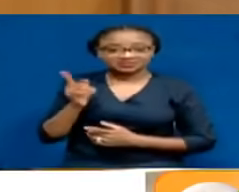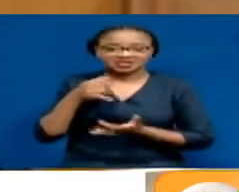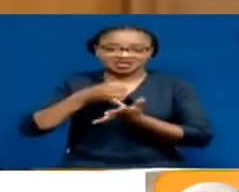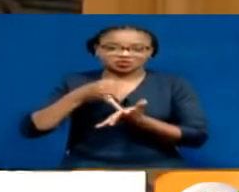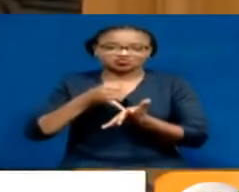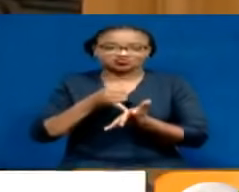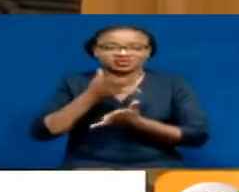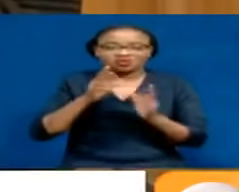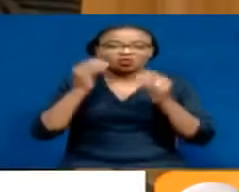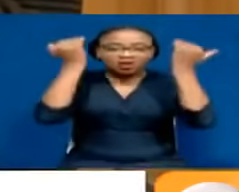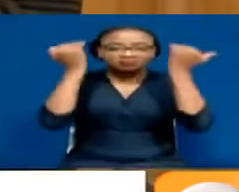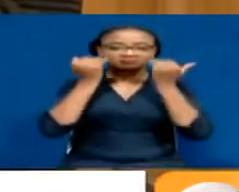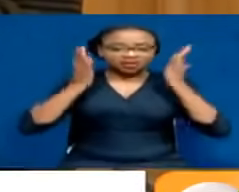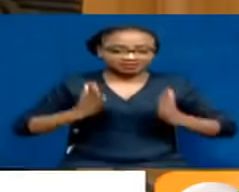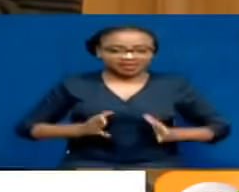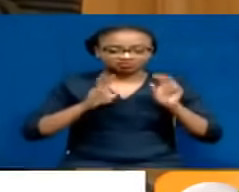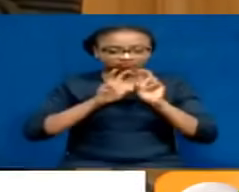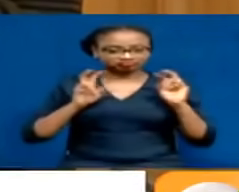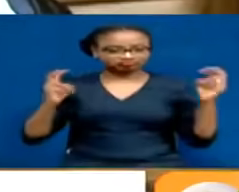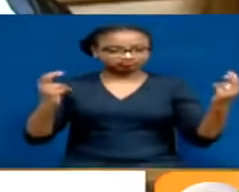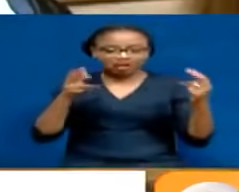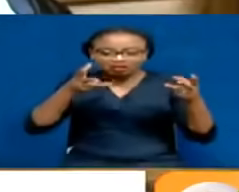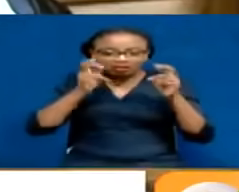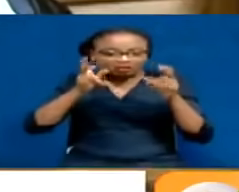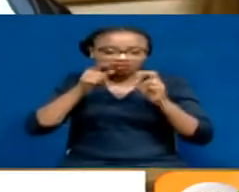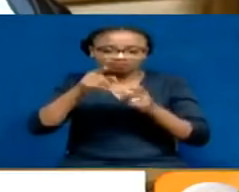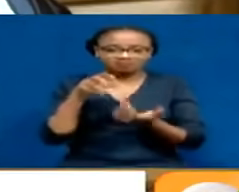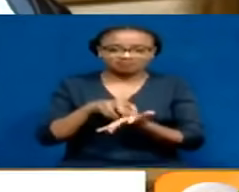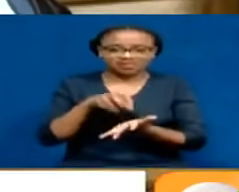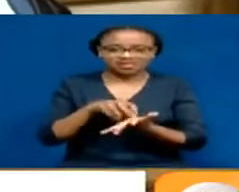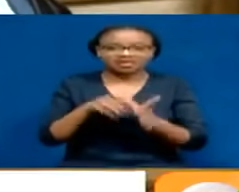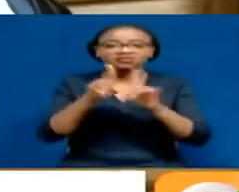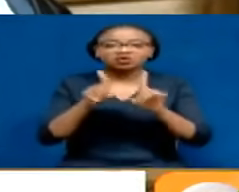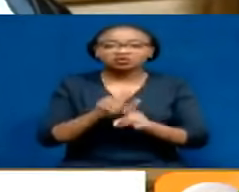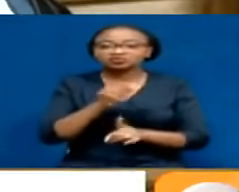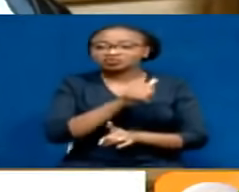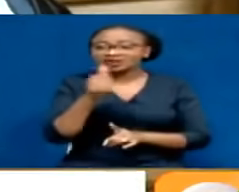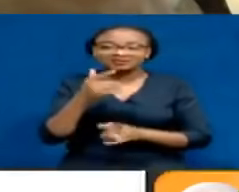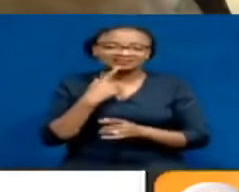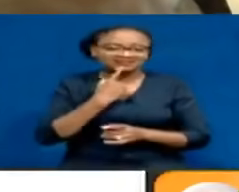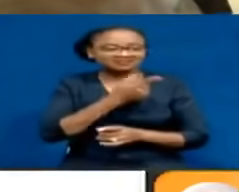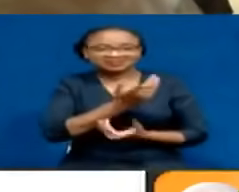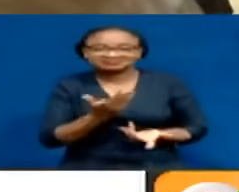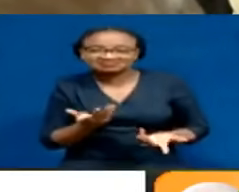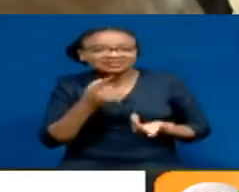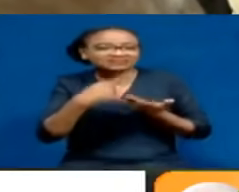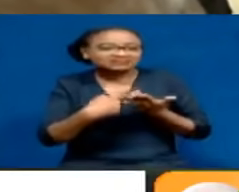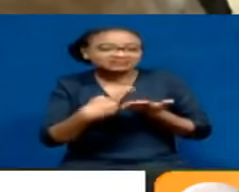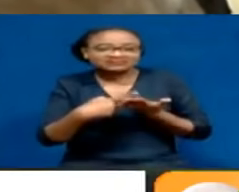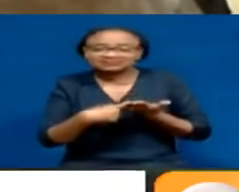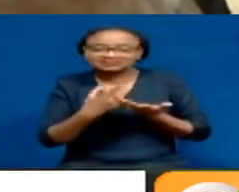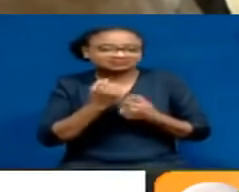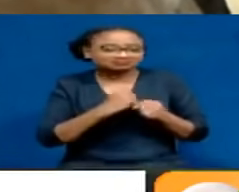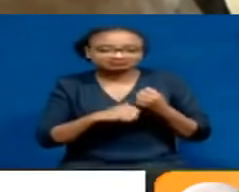Saba hao watasikiza malalamishi kutoka kwa wale wanaopinga uamuzi wa mahakama kuu kutupilia mbali mchakato huo na kusema